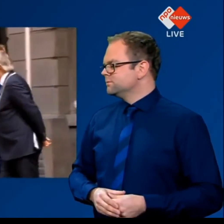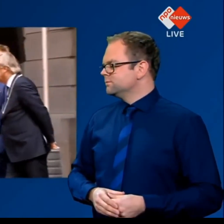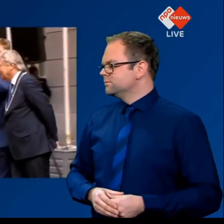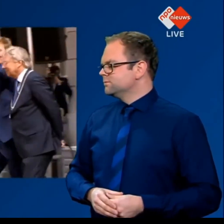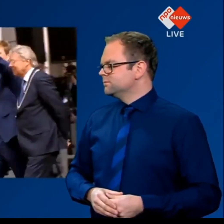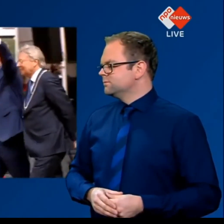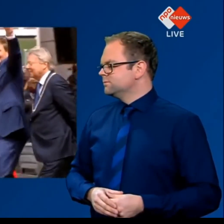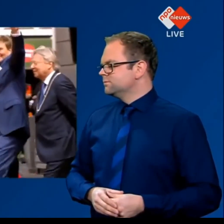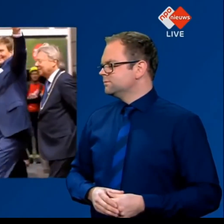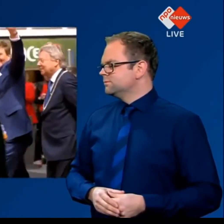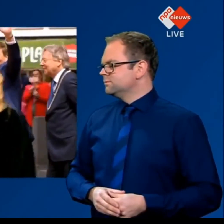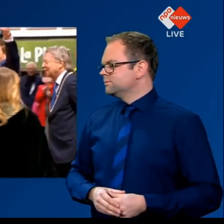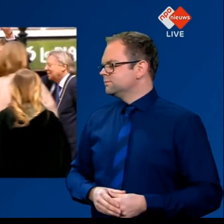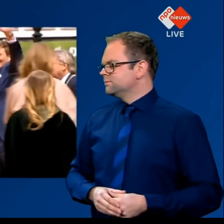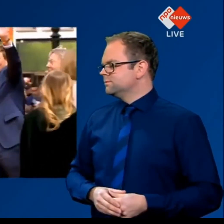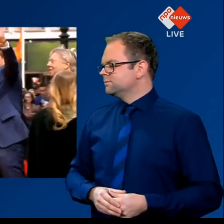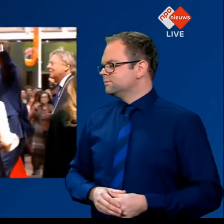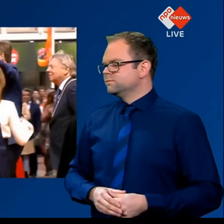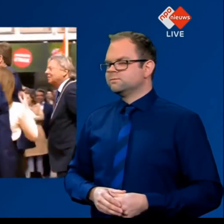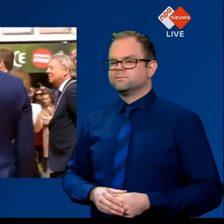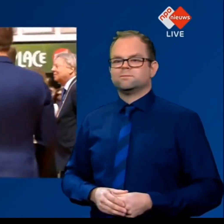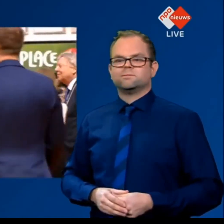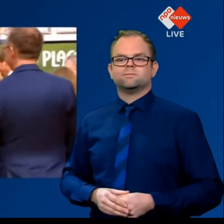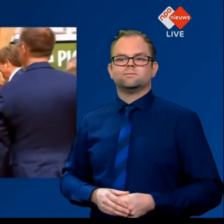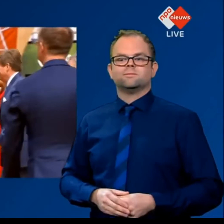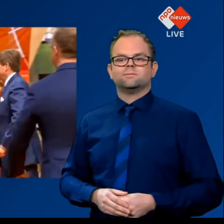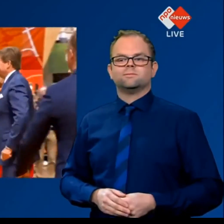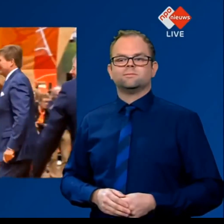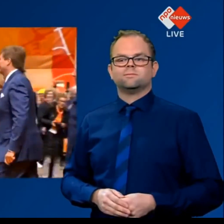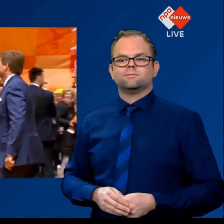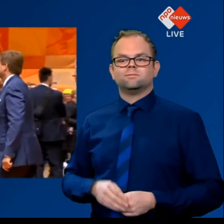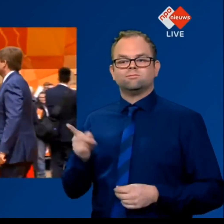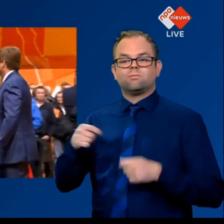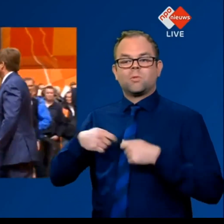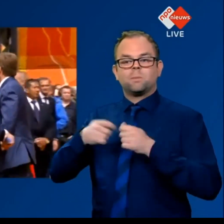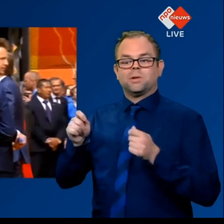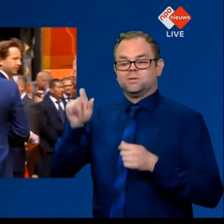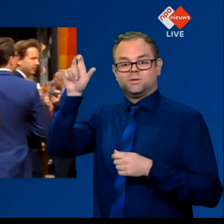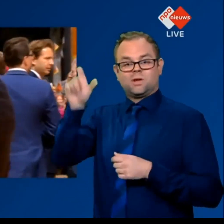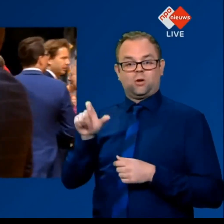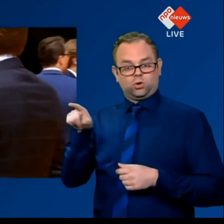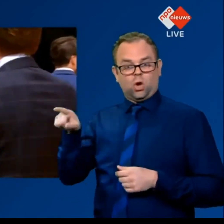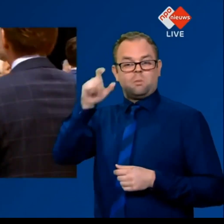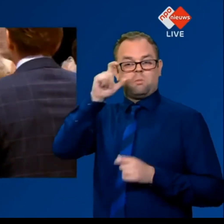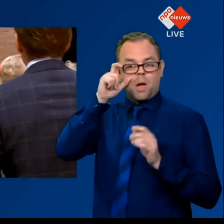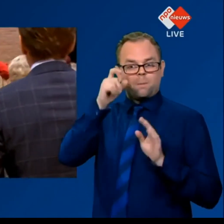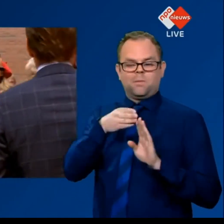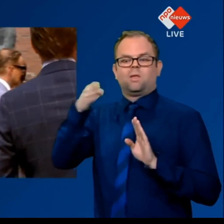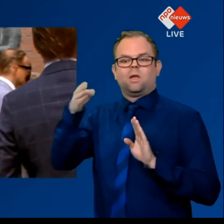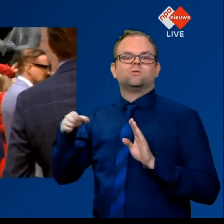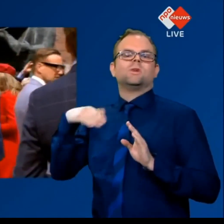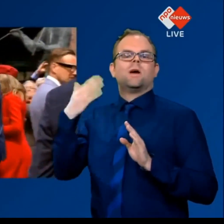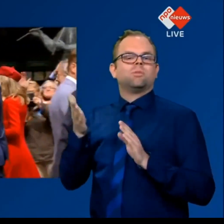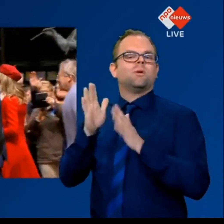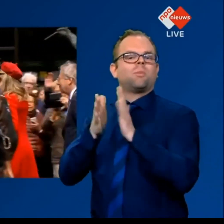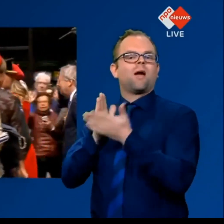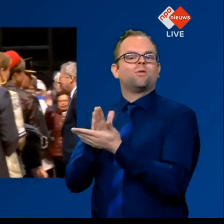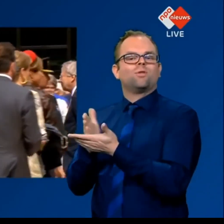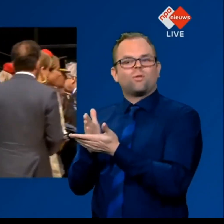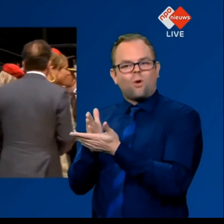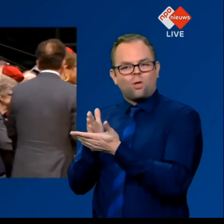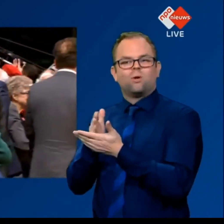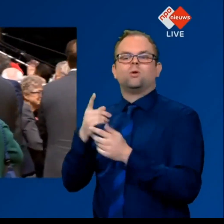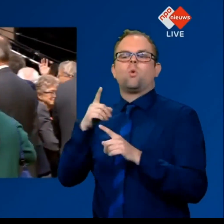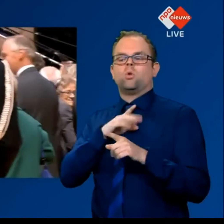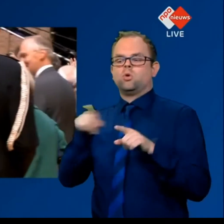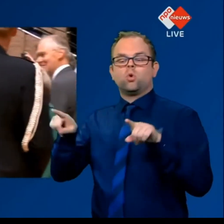We zagen een presentator en daarnaast een doventolk. En ook zelfs een koor van kinderen van de dovenschool. Want Groningen